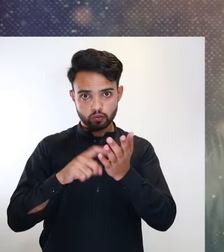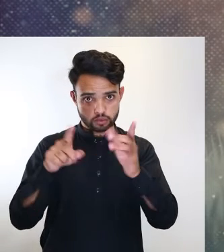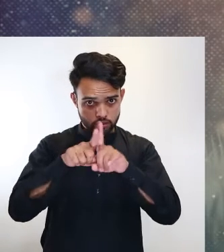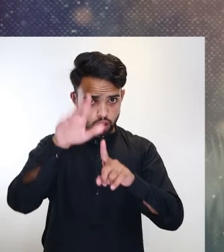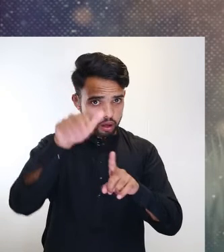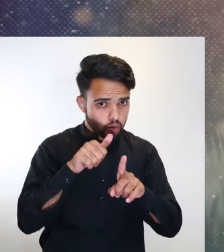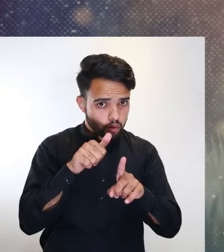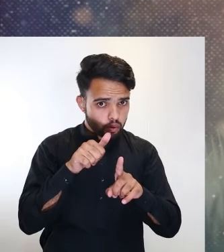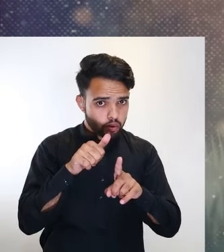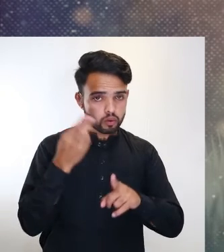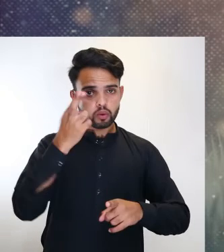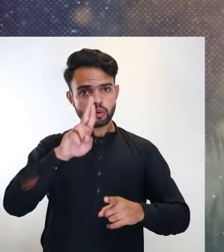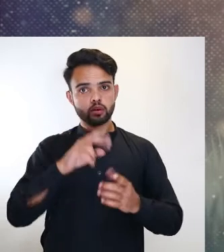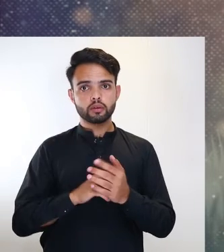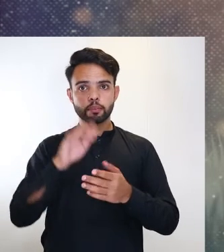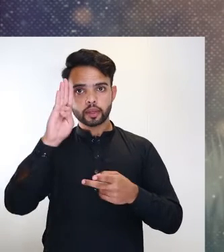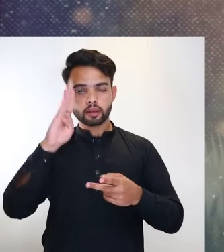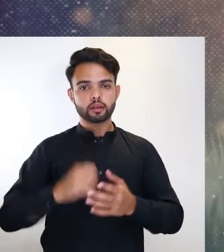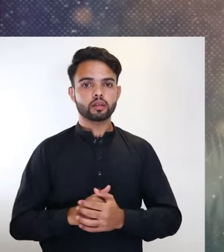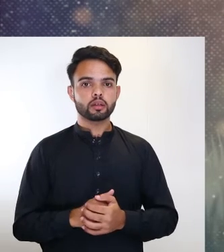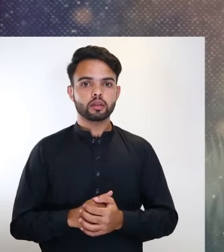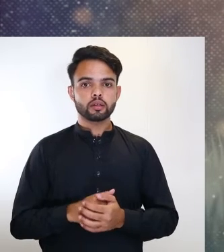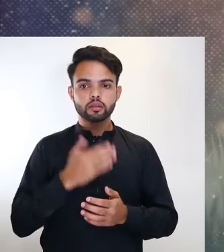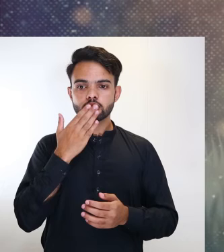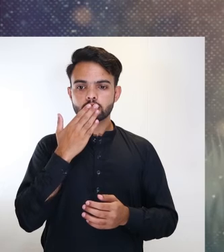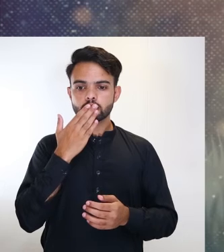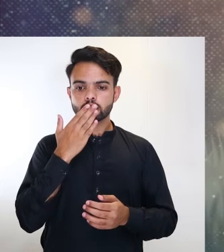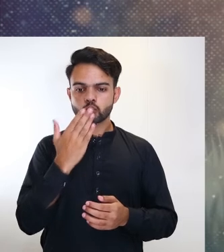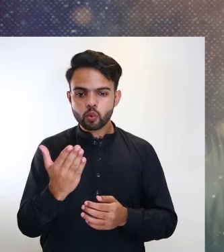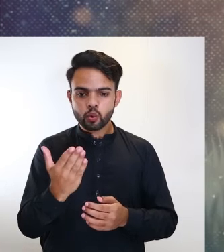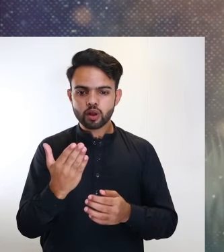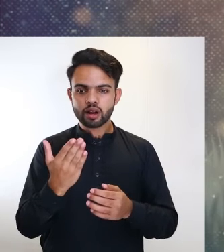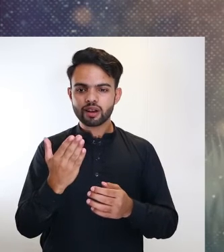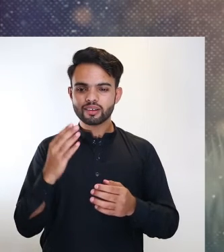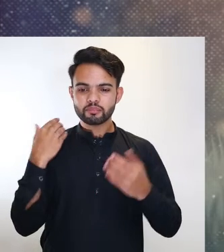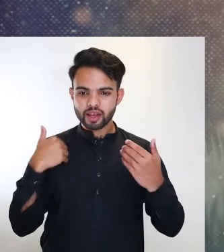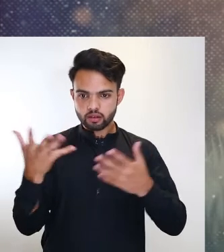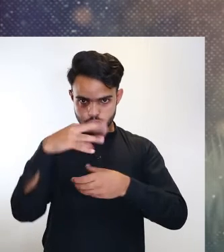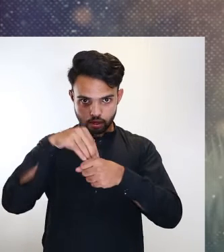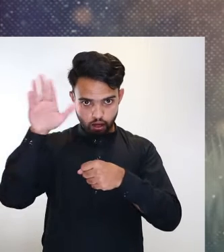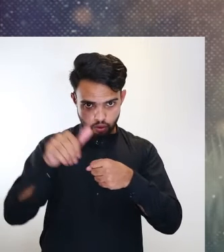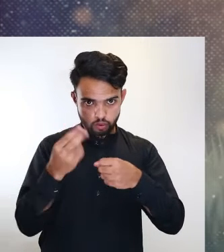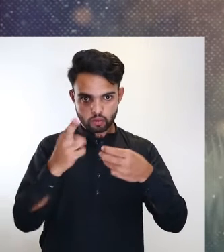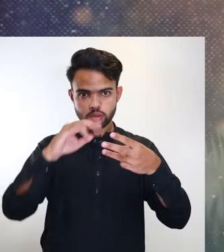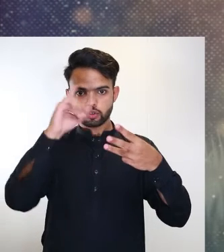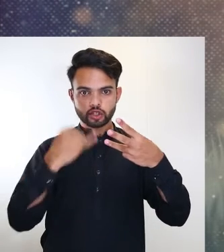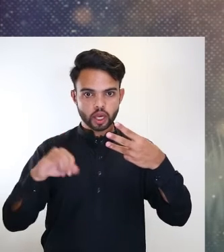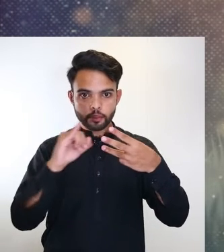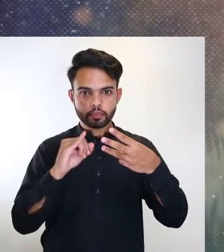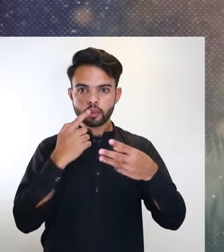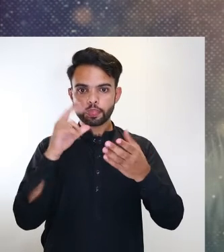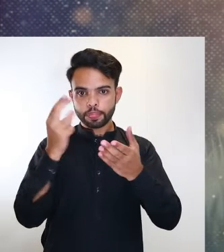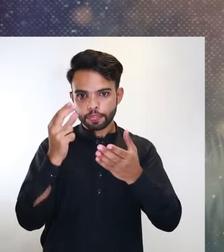को कहा। बे, स्कूल का सामान साथ लाने को कहा। जीम,